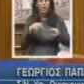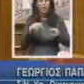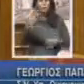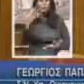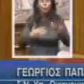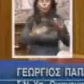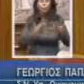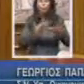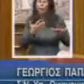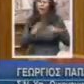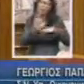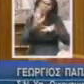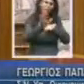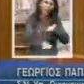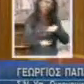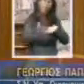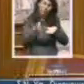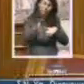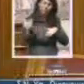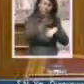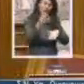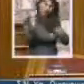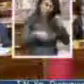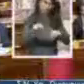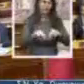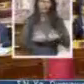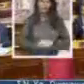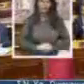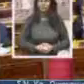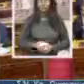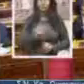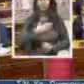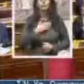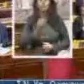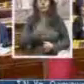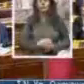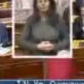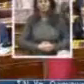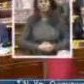μεγάλο βήμα μπροστά. Και γι' αυτό σας καλώ να τον υποψηφίσετε. Ευχαριστώ πολύ.